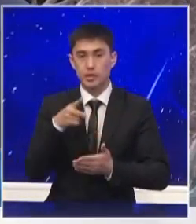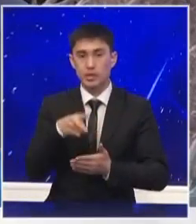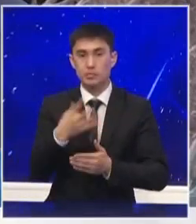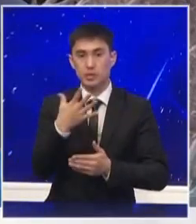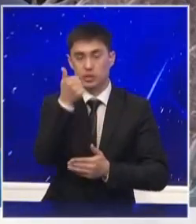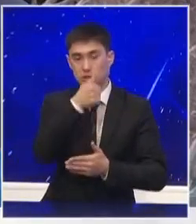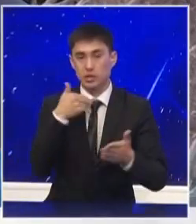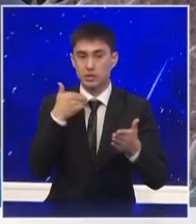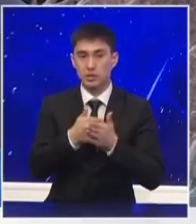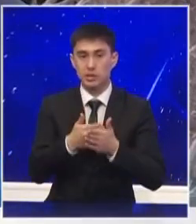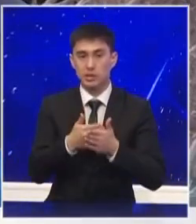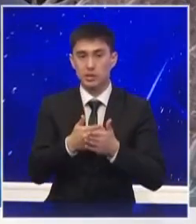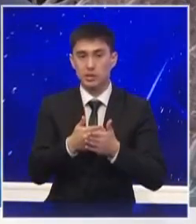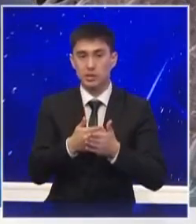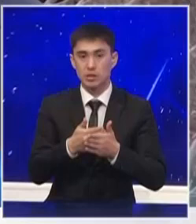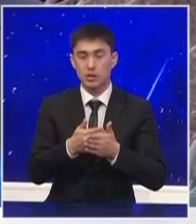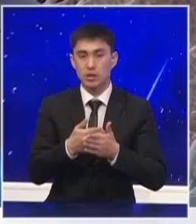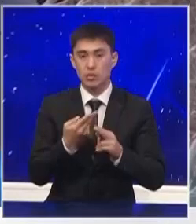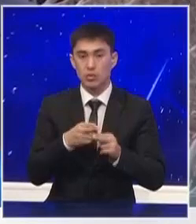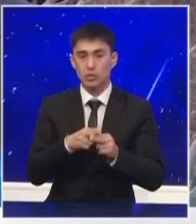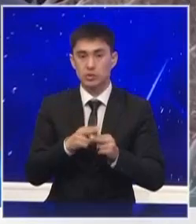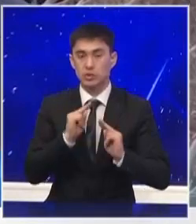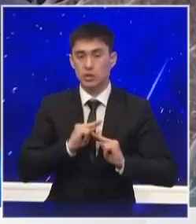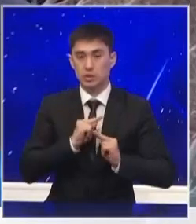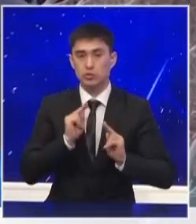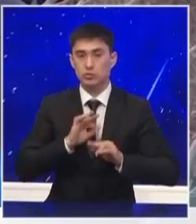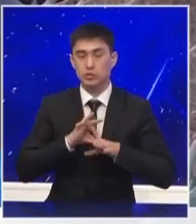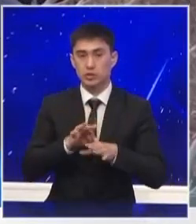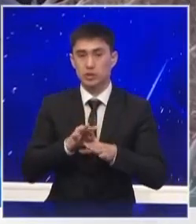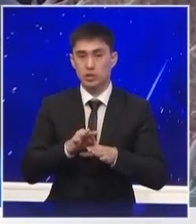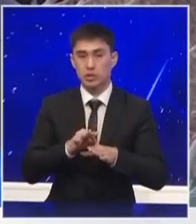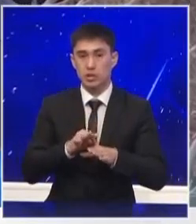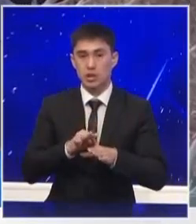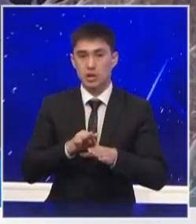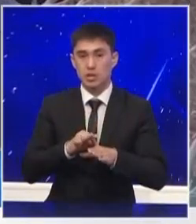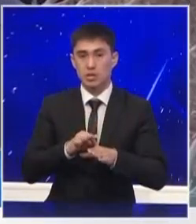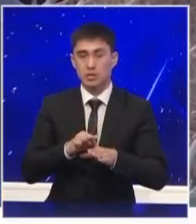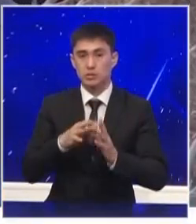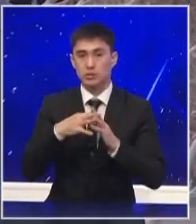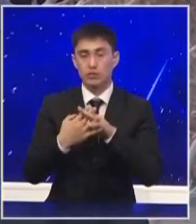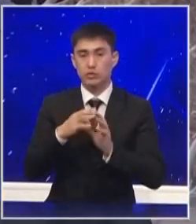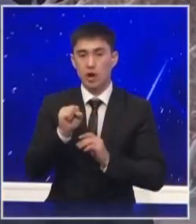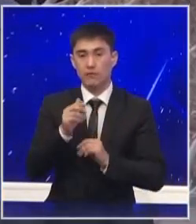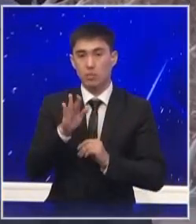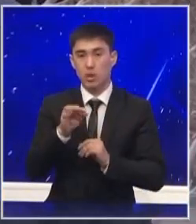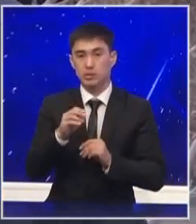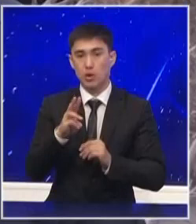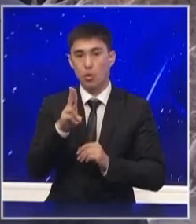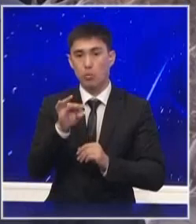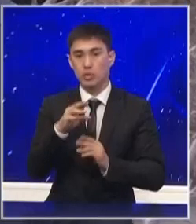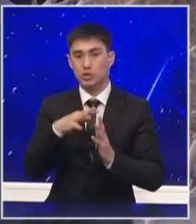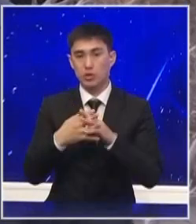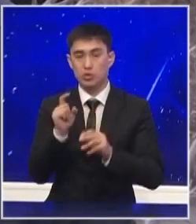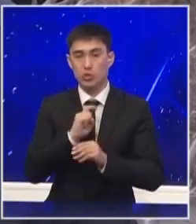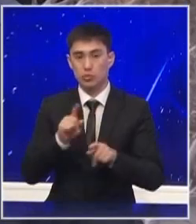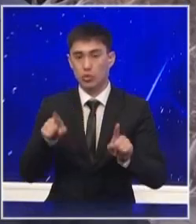2005 жылға дейін табан тіреп осы салада жұмыс істеген. Жаңа спецавто базасын құрған, жаңа коммуналдық шаруашылықтың отыратын